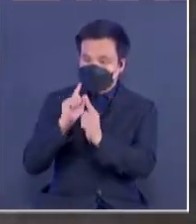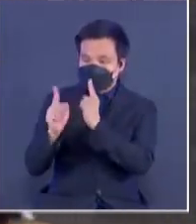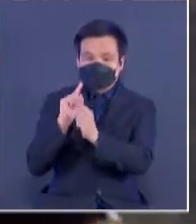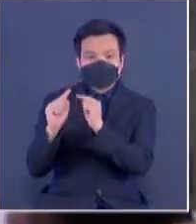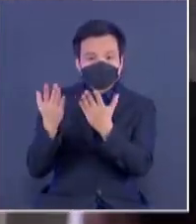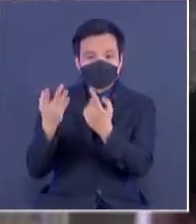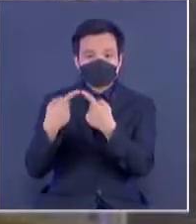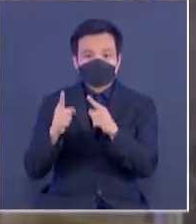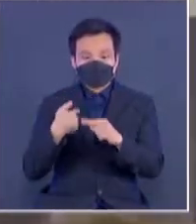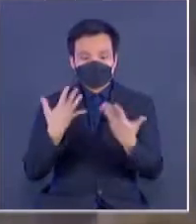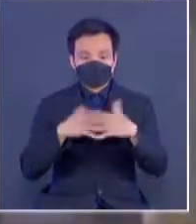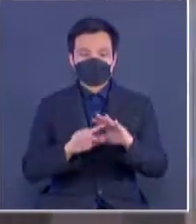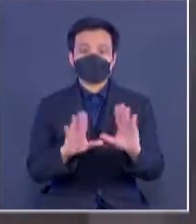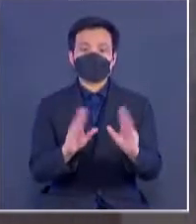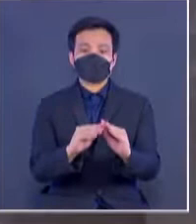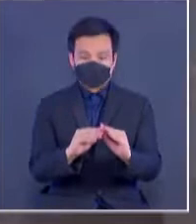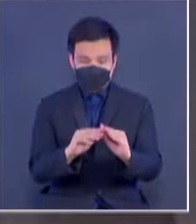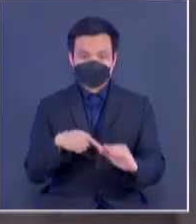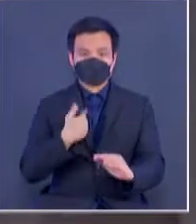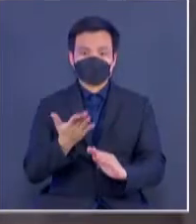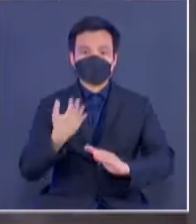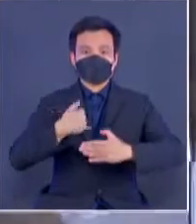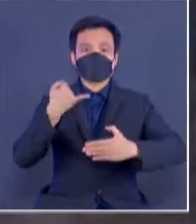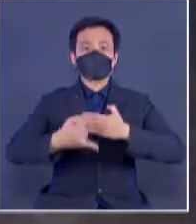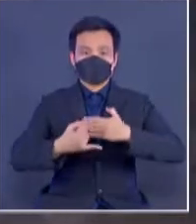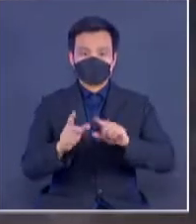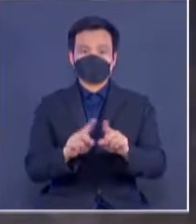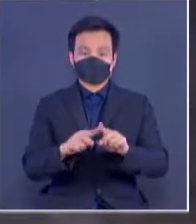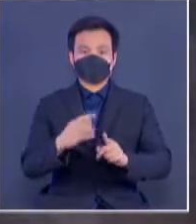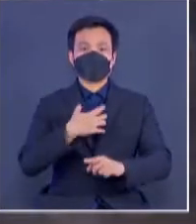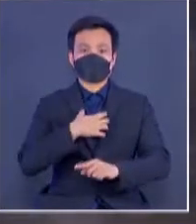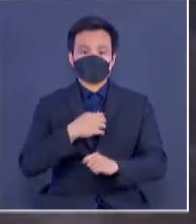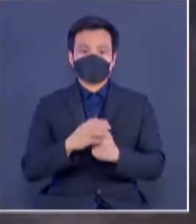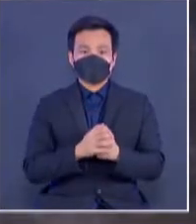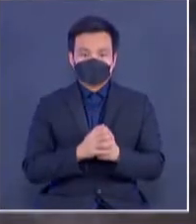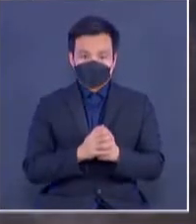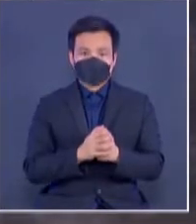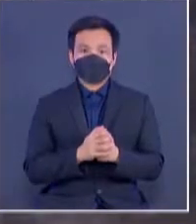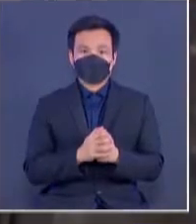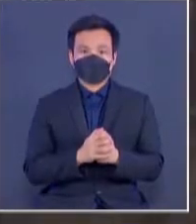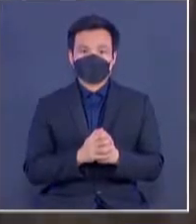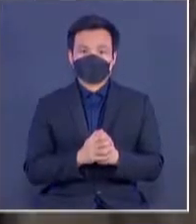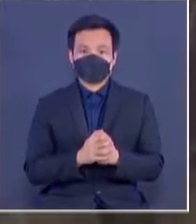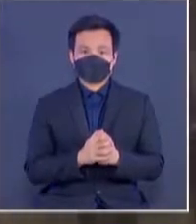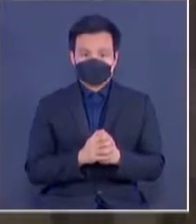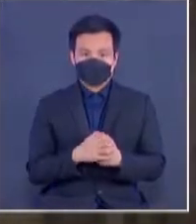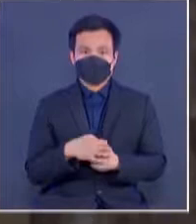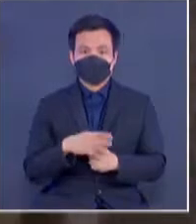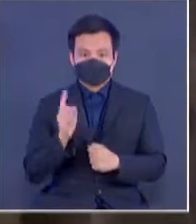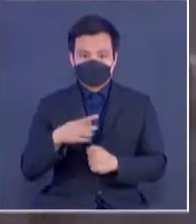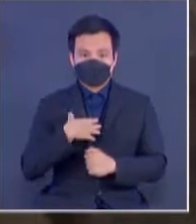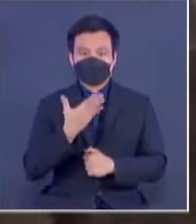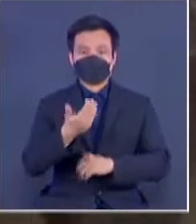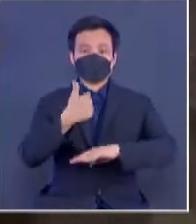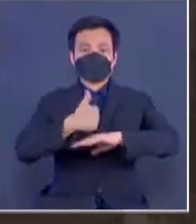ร่วมกันเฉยๆแต่ก็อยากให้จบในที่ประชุมและได้ให้หัวหน้าพรรคเนี่ยเป็นผู้ดำเนินการในเรื่องต่างๆทั้งหมดผู้